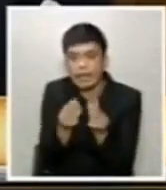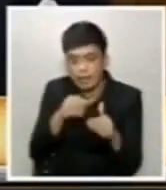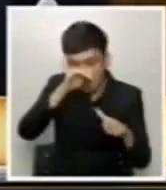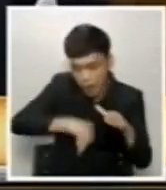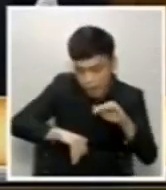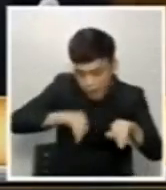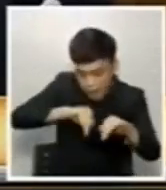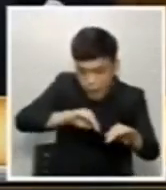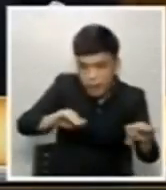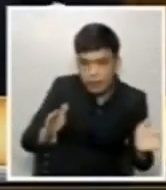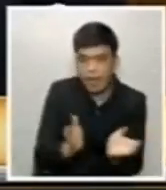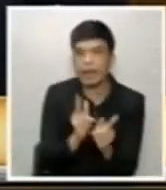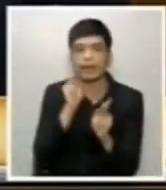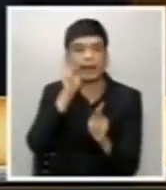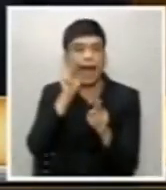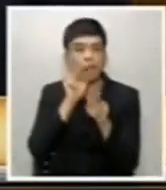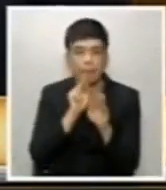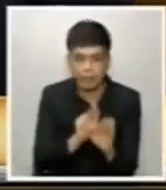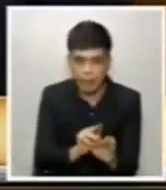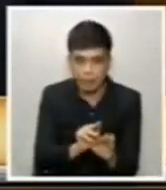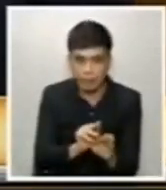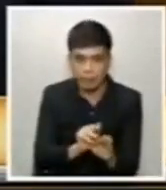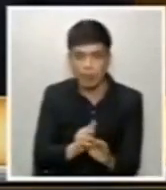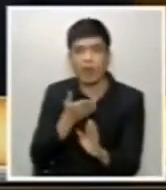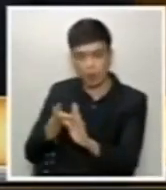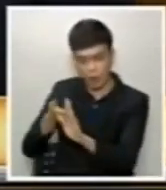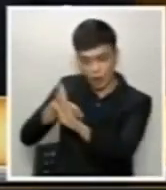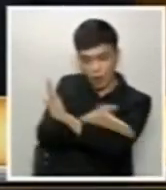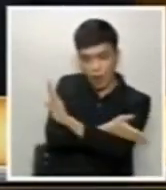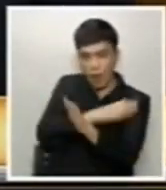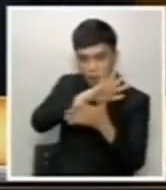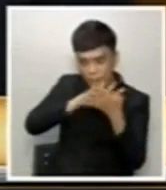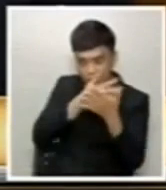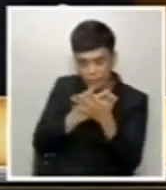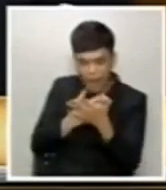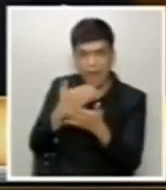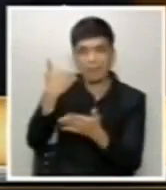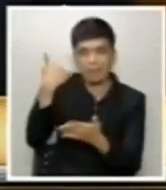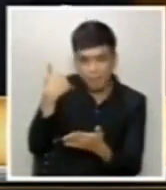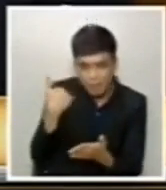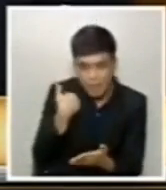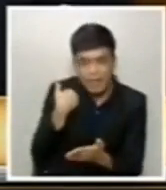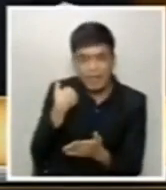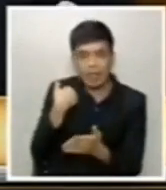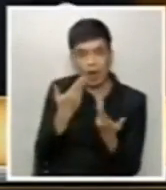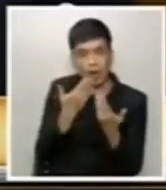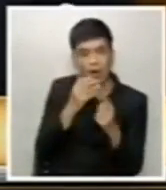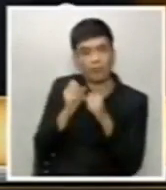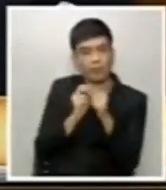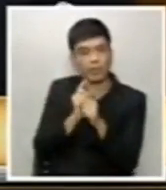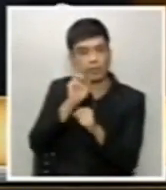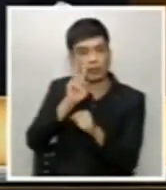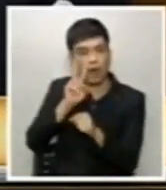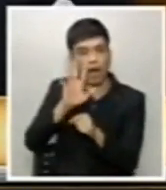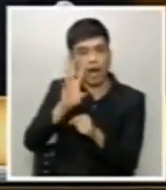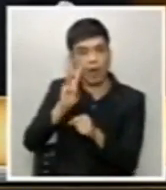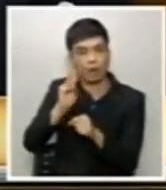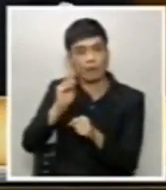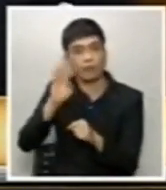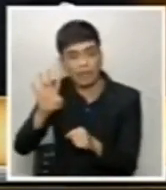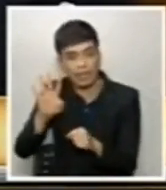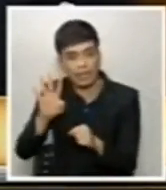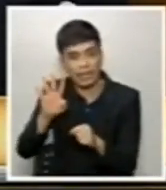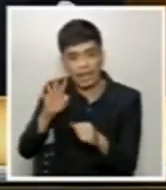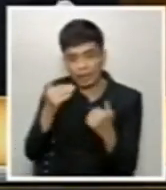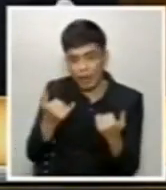การเรียบร้อยก่อนที่จะถึงปีงบประมาณปี2564นะซึ่งตรงนี้เนี่ยขอกราบเรียนว่าอยู่ในแผนทั้งหมดแต่